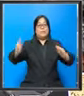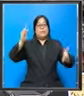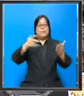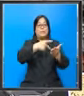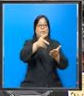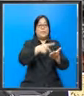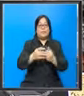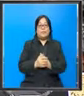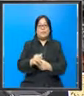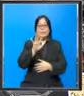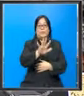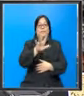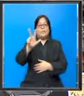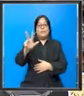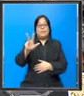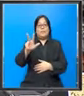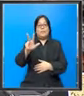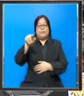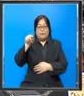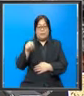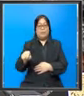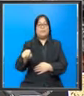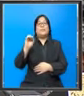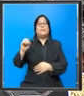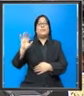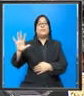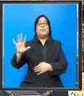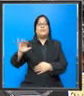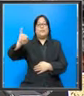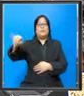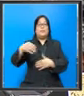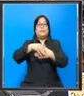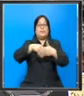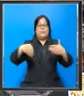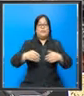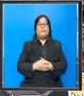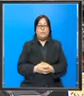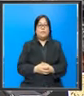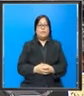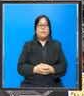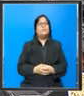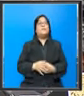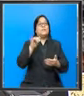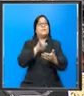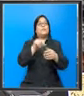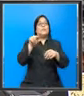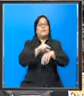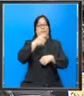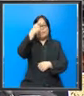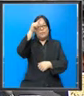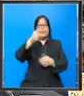berbanding pembelanjaan sebanyak 53 2005 juta Ringgit Malaysia ke Mbah